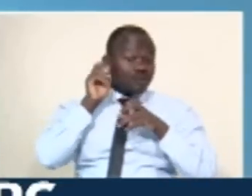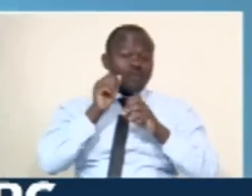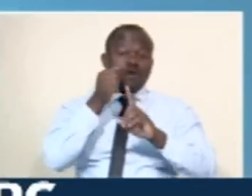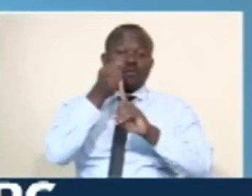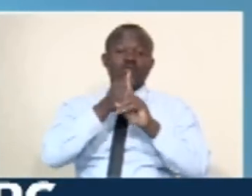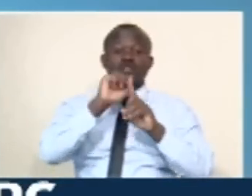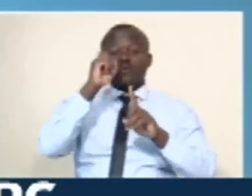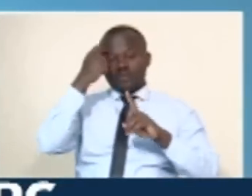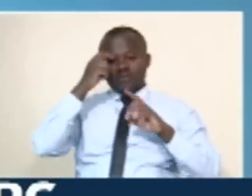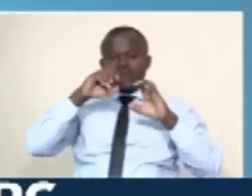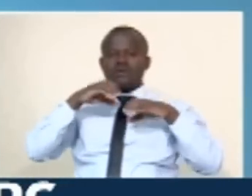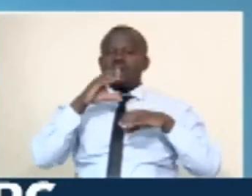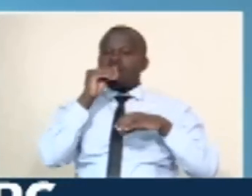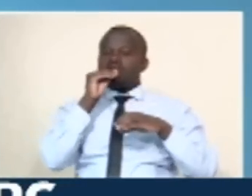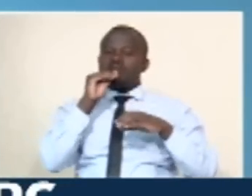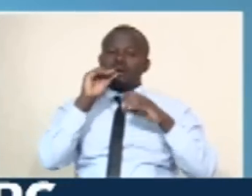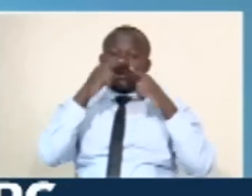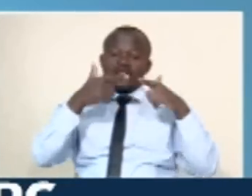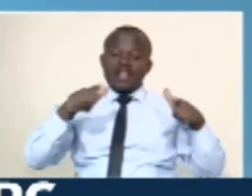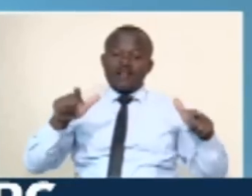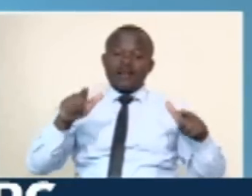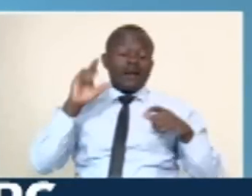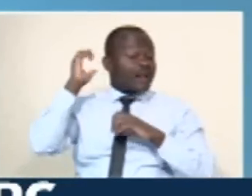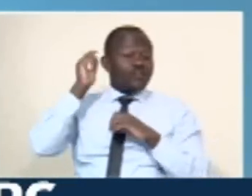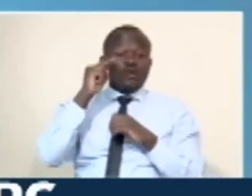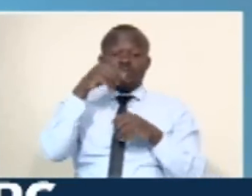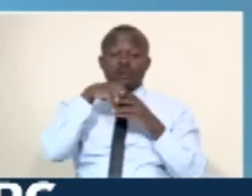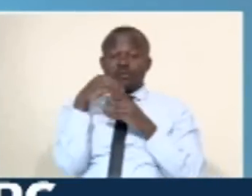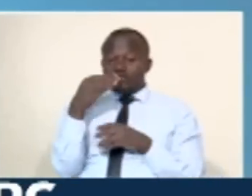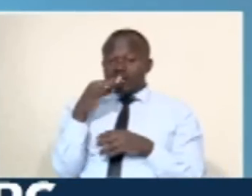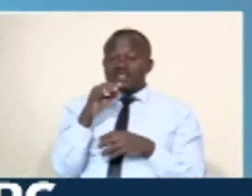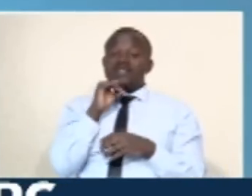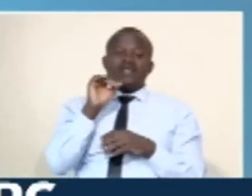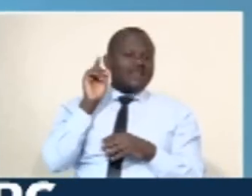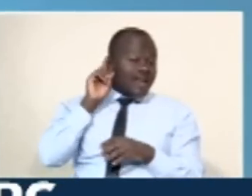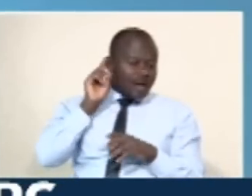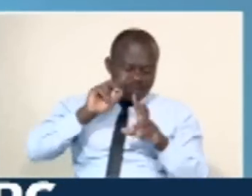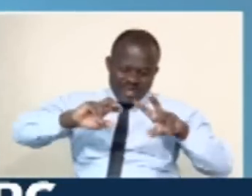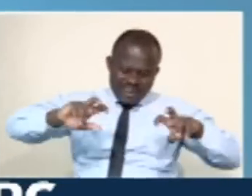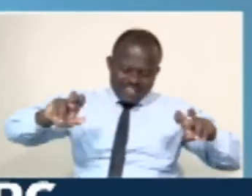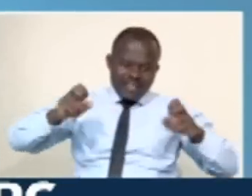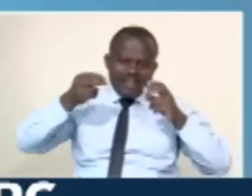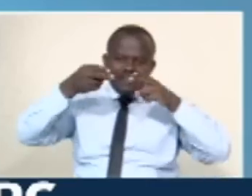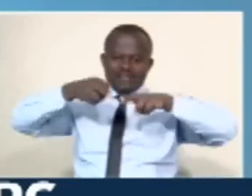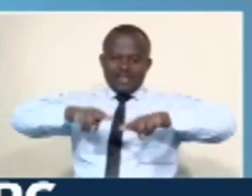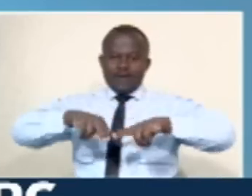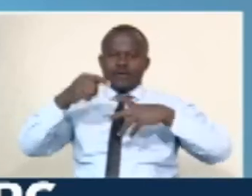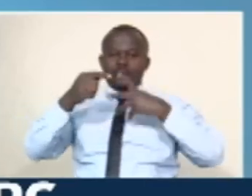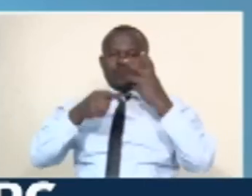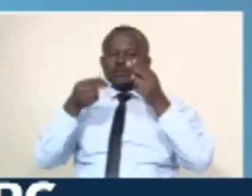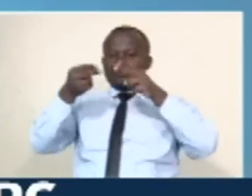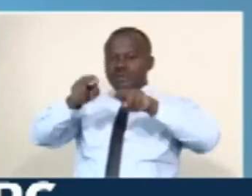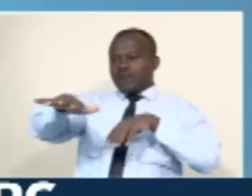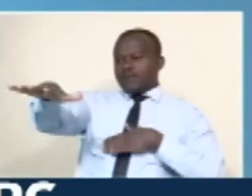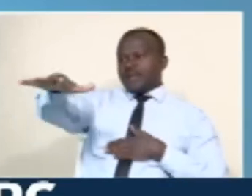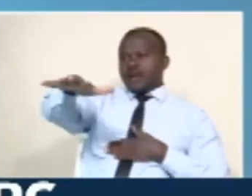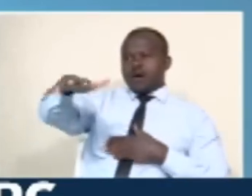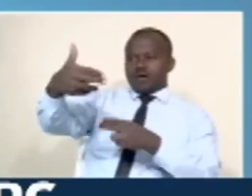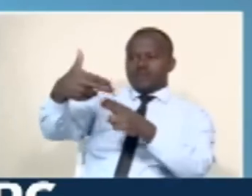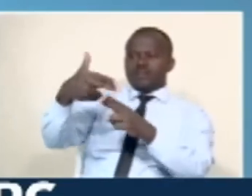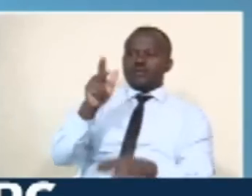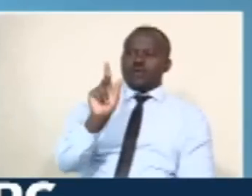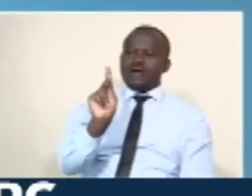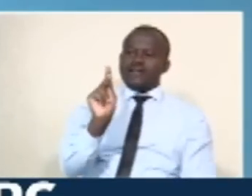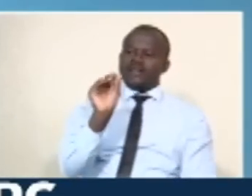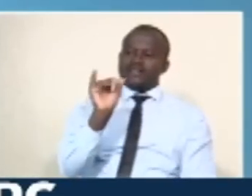ya Kongo avugira kuri radiyo imwe mu Bufaransa yuko nta perereza ryabaye ku byabereye kishishe. Kugeza uyu munsi